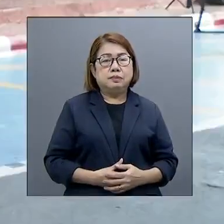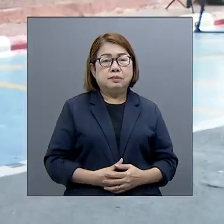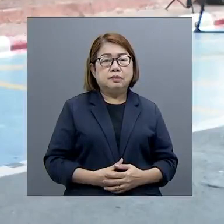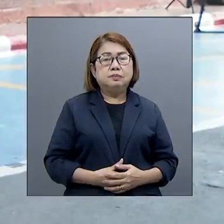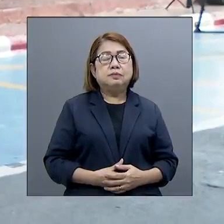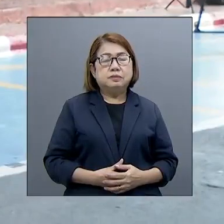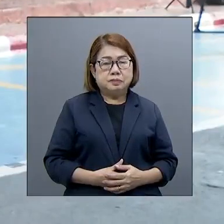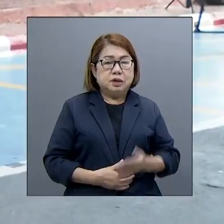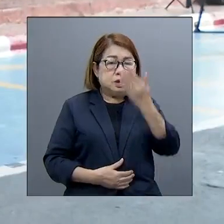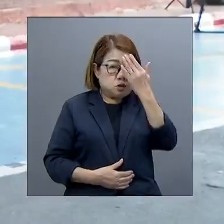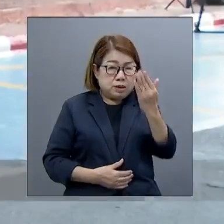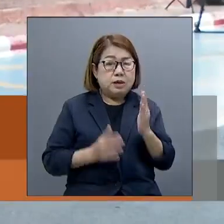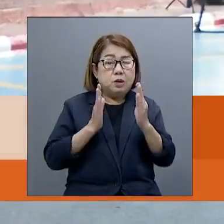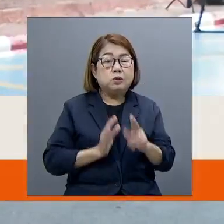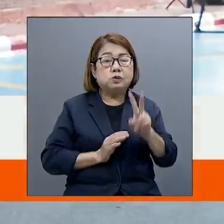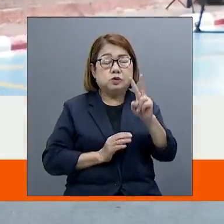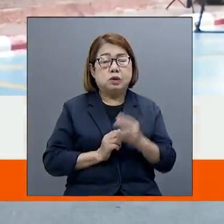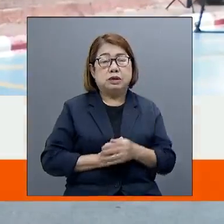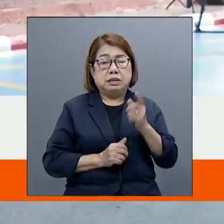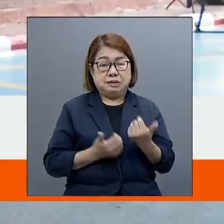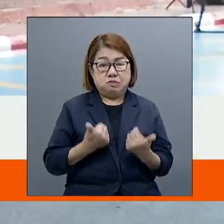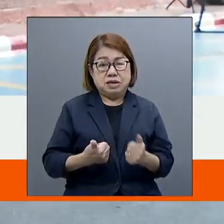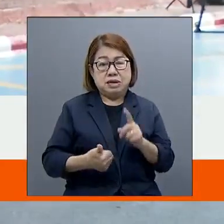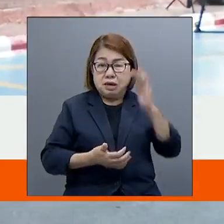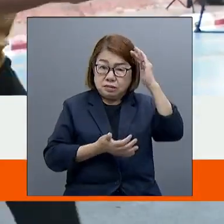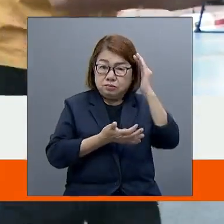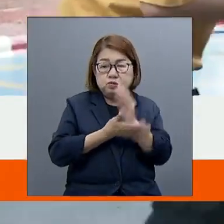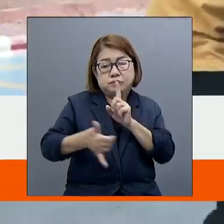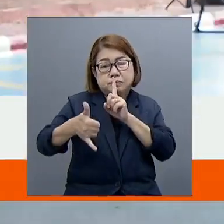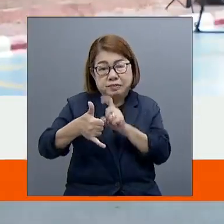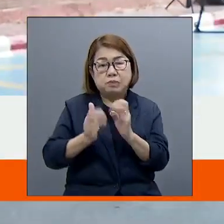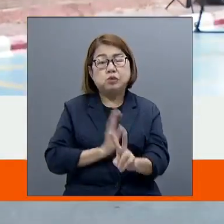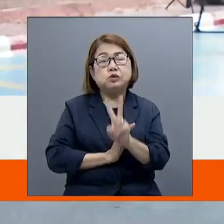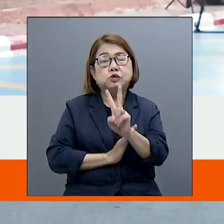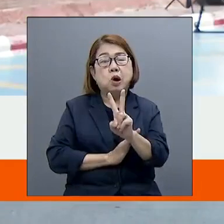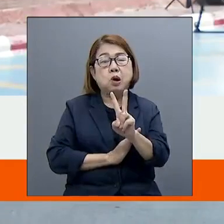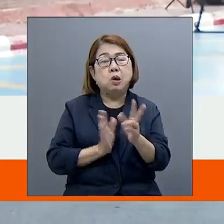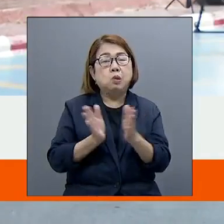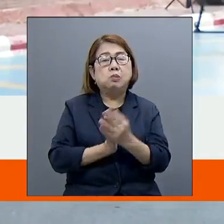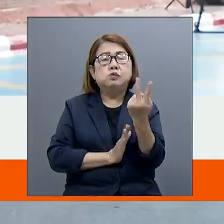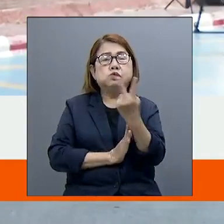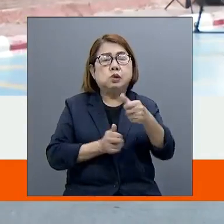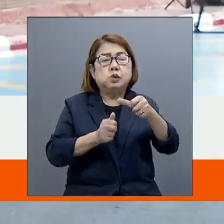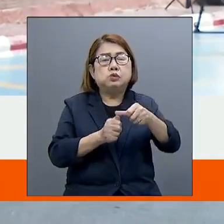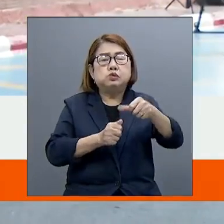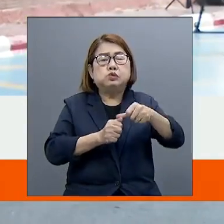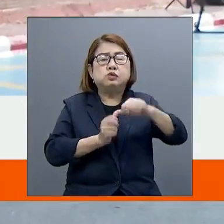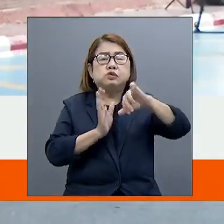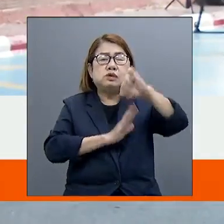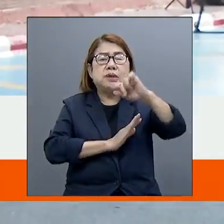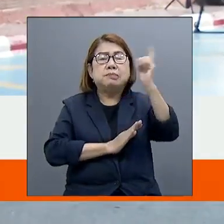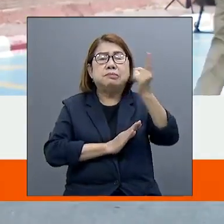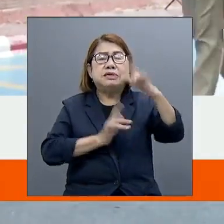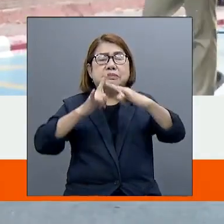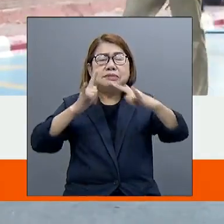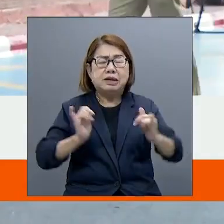ค่ะคุณพรบดีคุณจิรชาตาคะการสอบปากคำทั้งนายอนาวินและเพื่อนนายอนาวินที่ถูกจับพร้อมกันบนดอยปุยที่จังหวัดเชียงใหม่จนถึงน